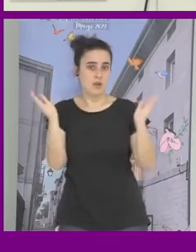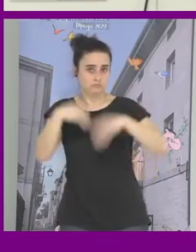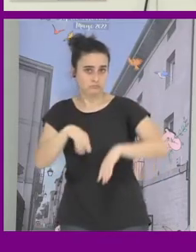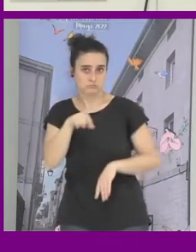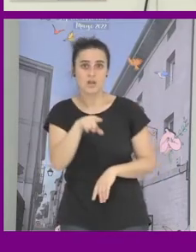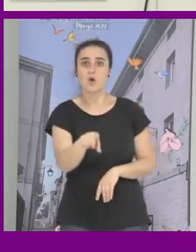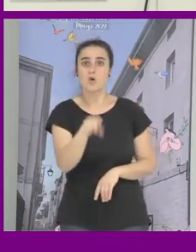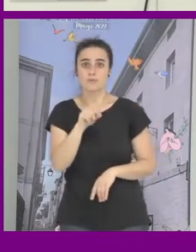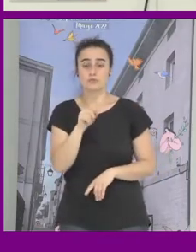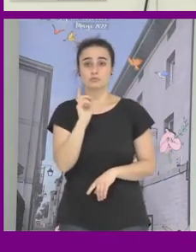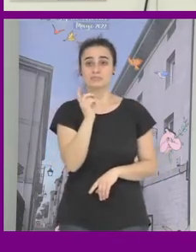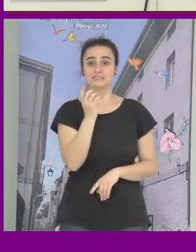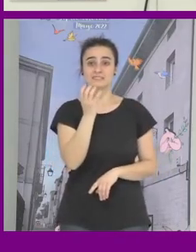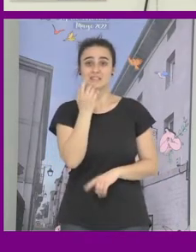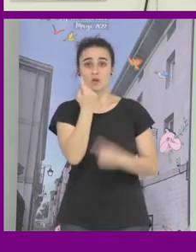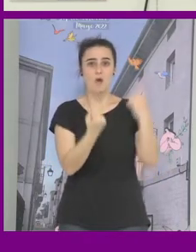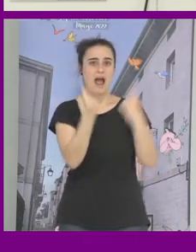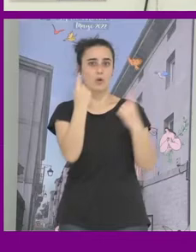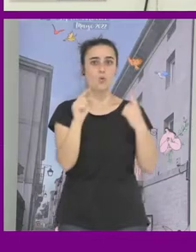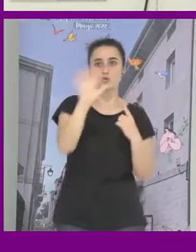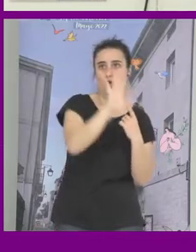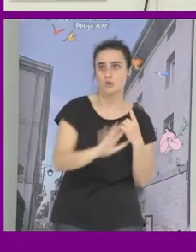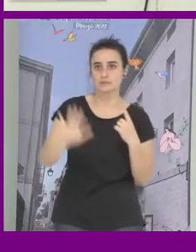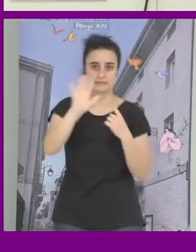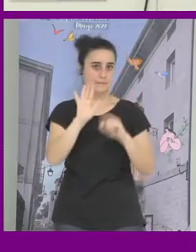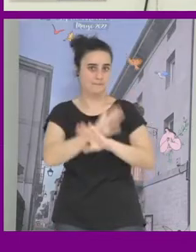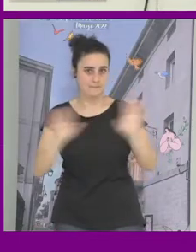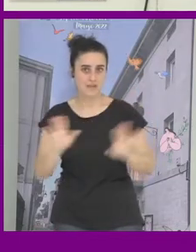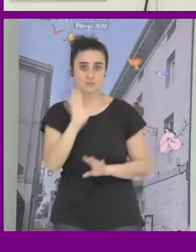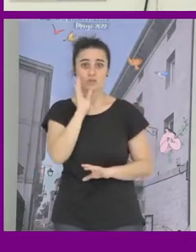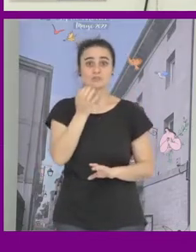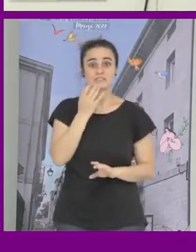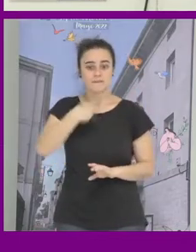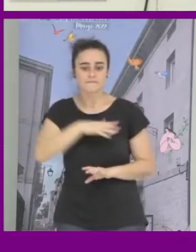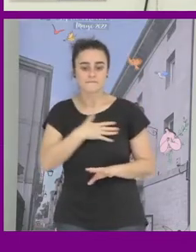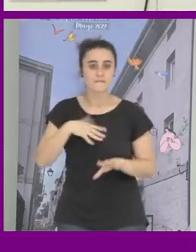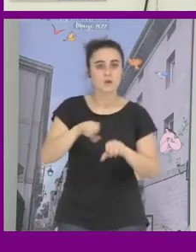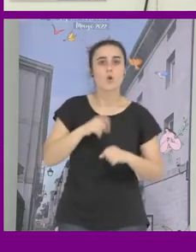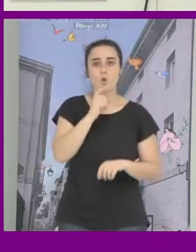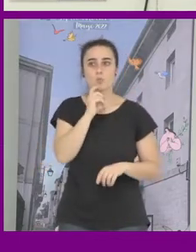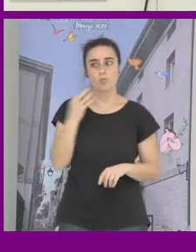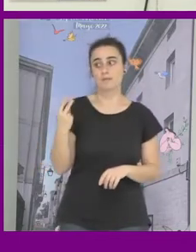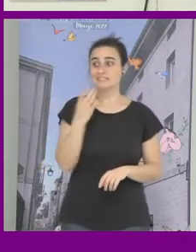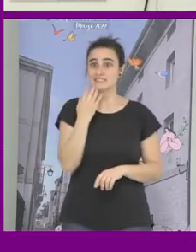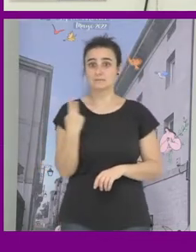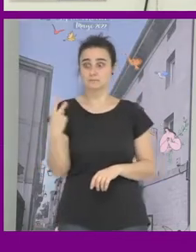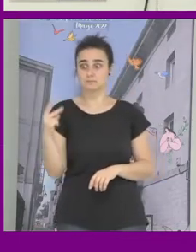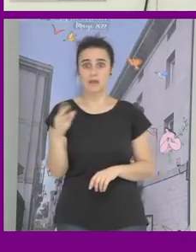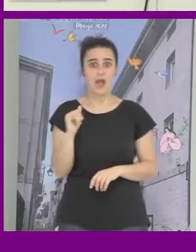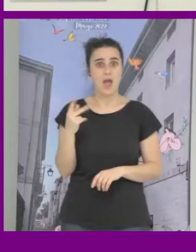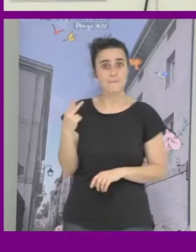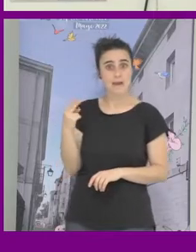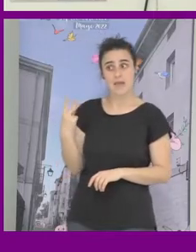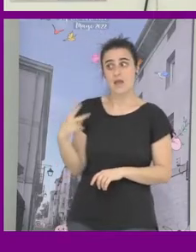hori daukagu herrialde oso oso gutxitan eta bestela ba egin behar duguna da ba bikotekidea baldin ba, osea bikote bat baldin